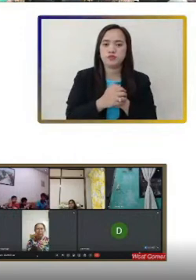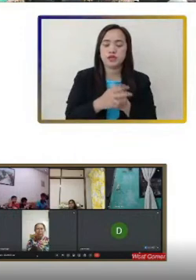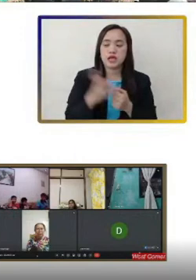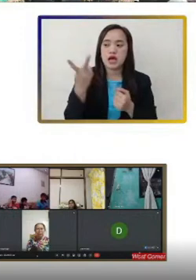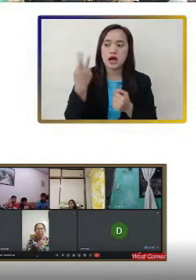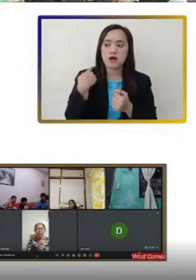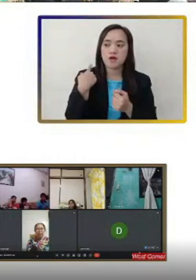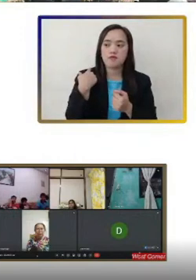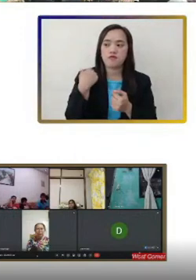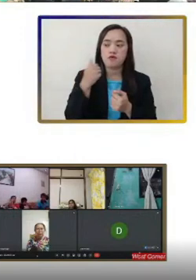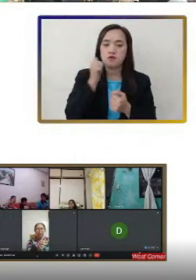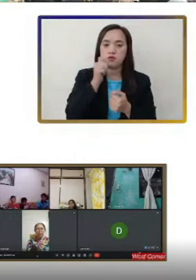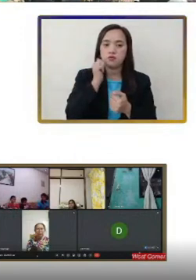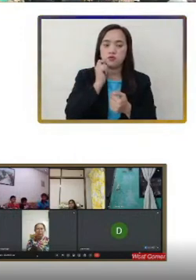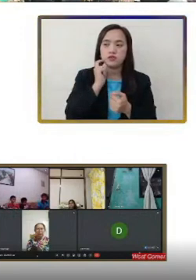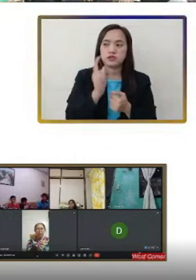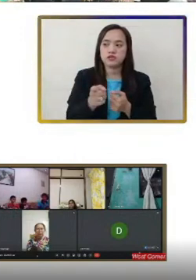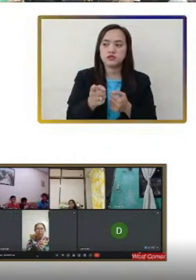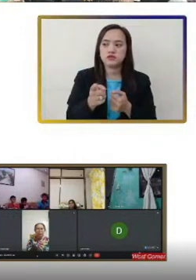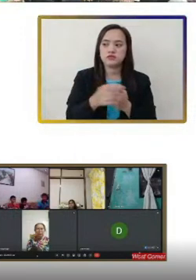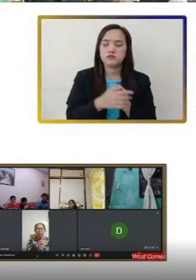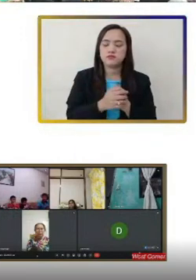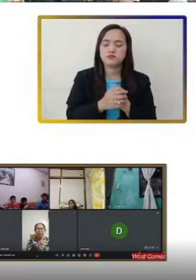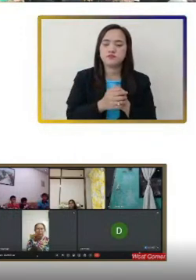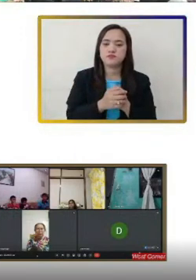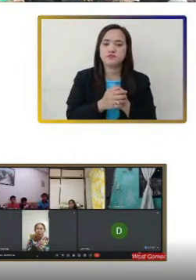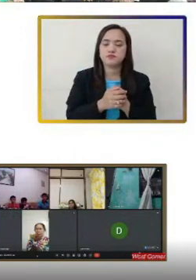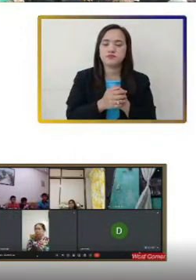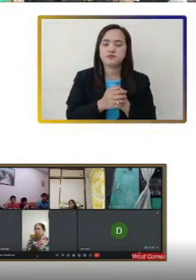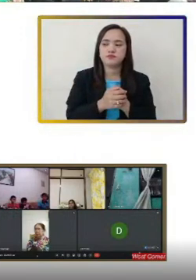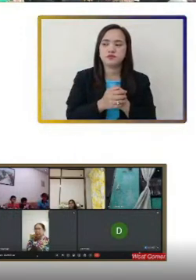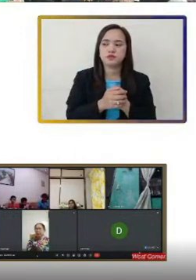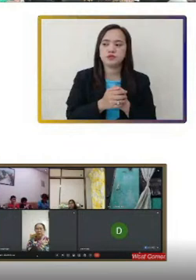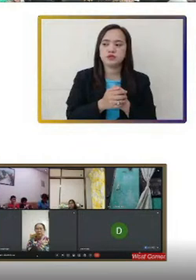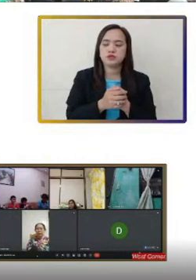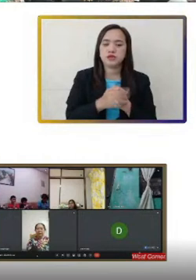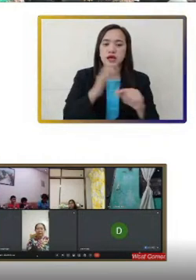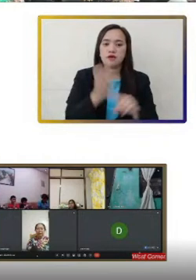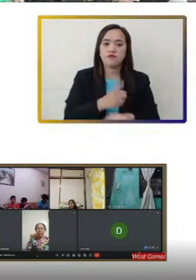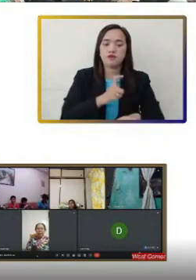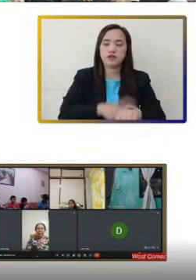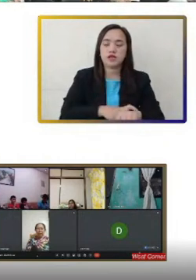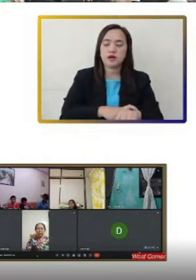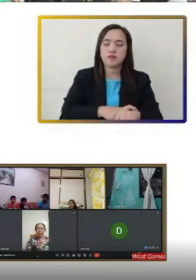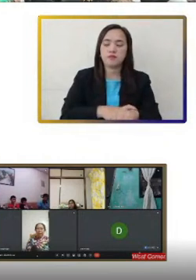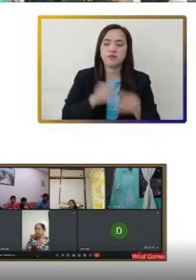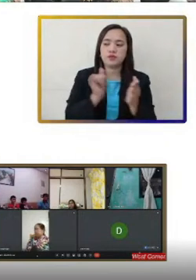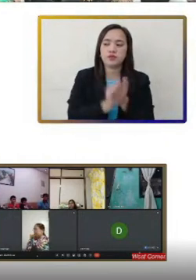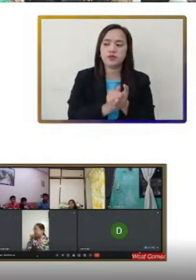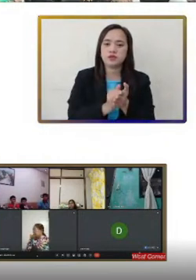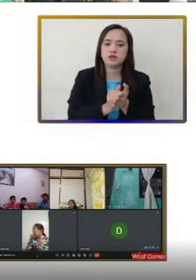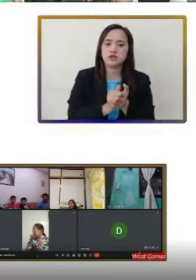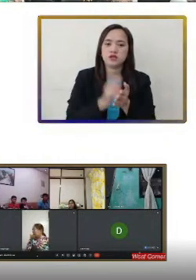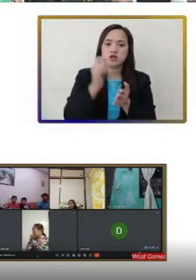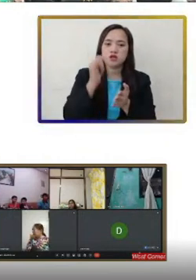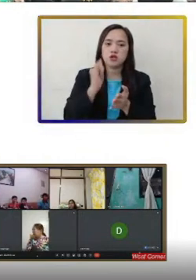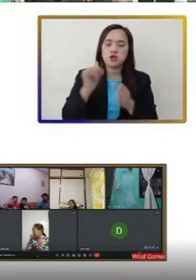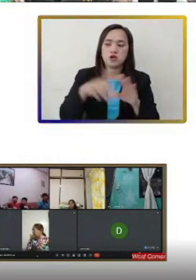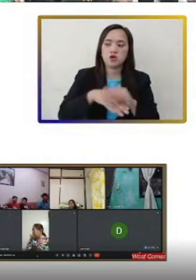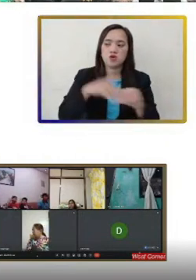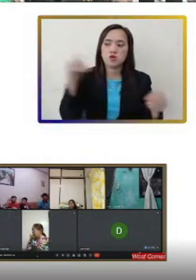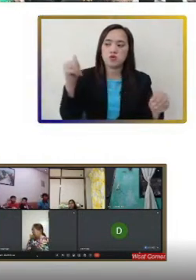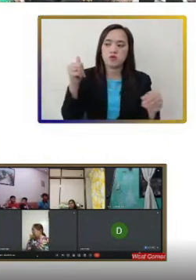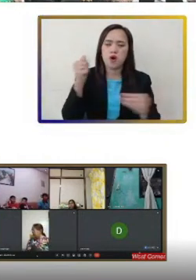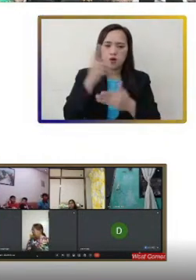sa kanilang pagiging missionary. At sino man ang mga lalabas na magiging missionary, ay magkakaroon na po sila ng kapahayagan kung ano ang gusto